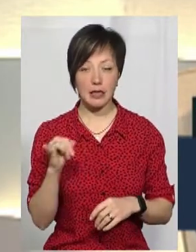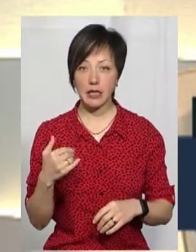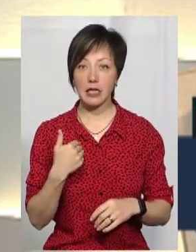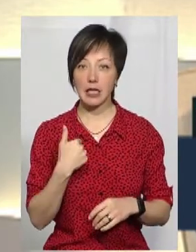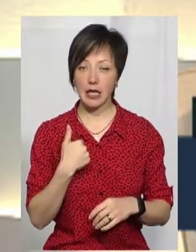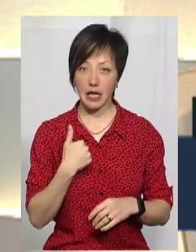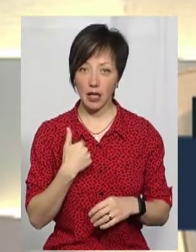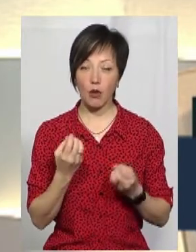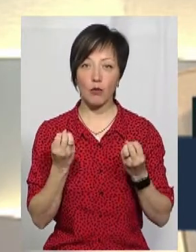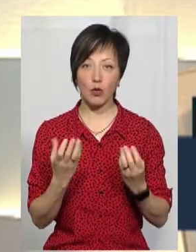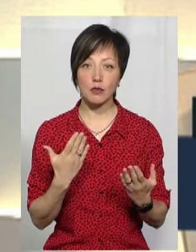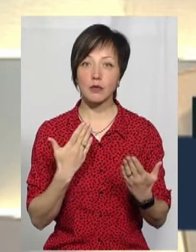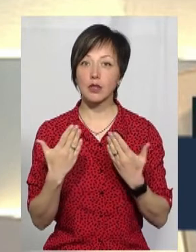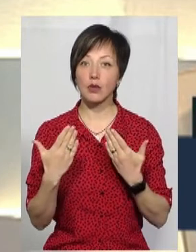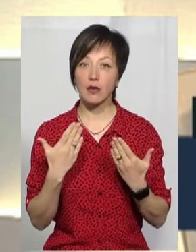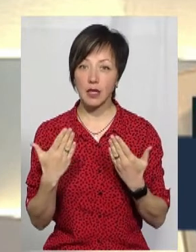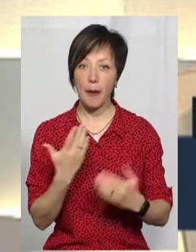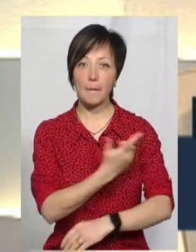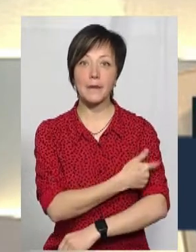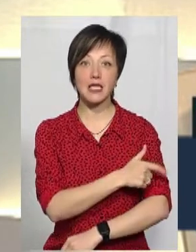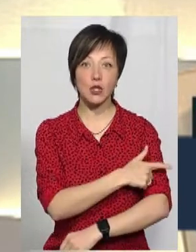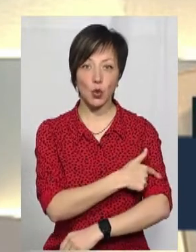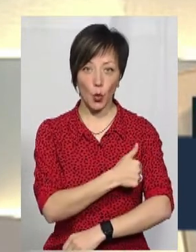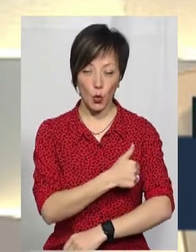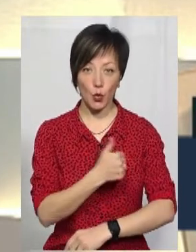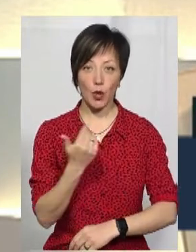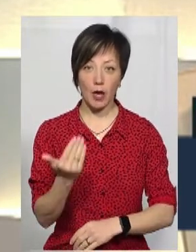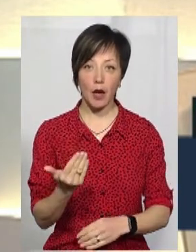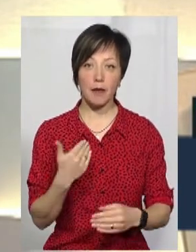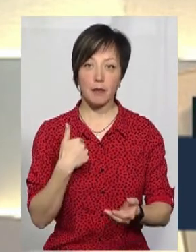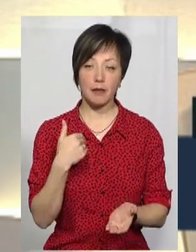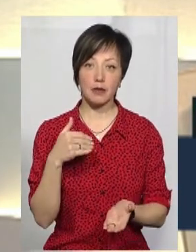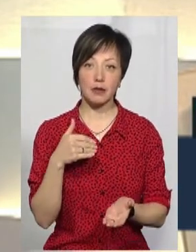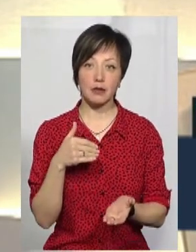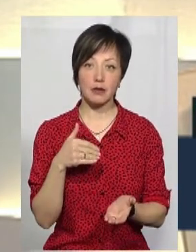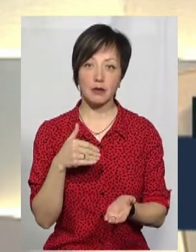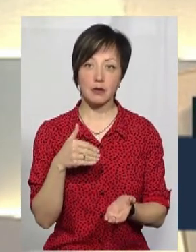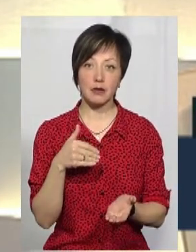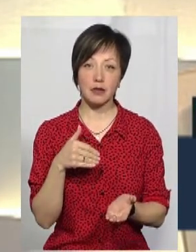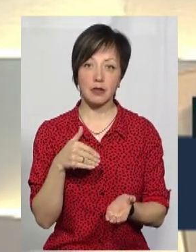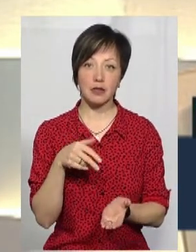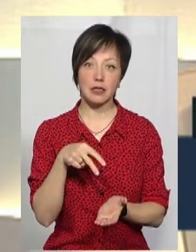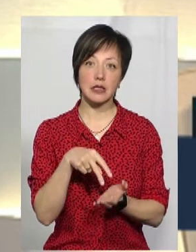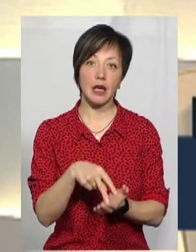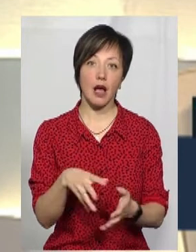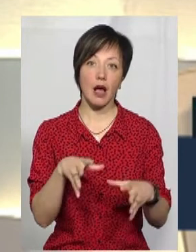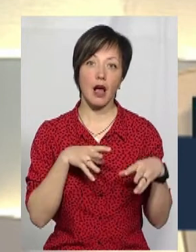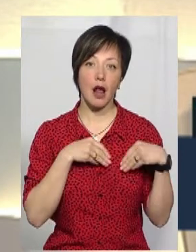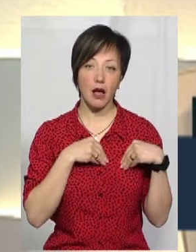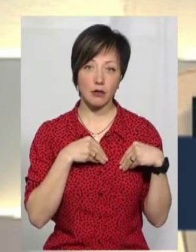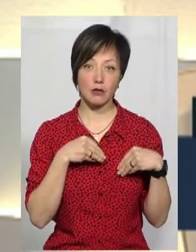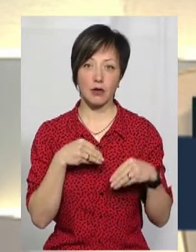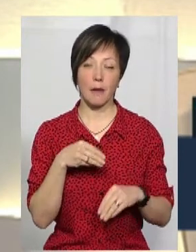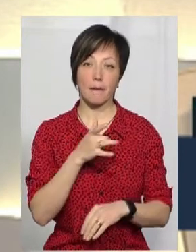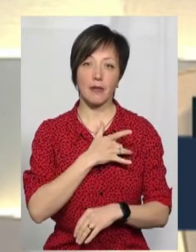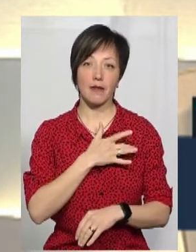я спілкувалася з медсестрою. Ми стояли в черзі до Приватбанку на